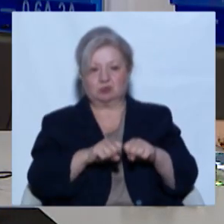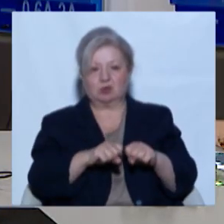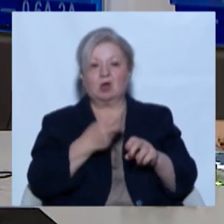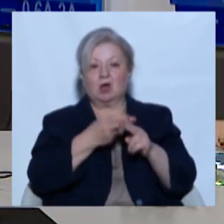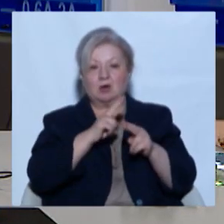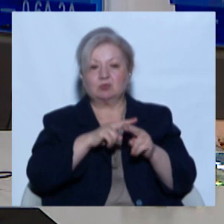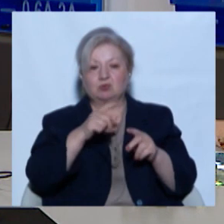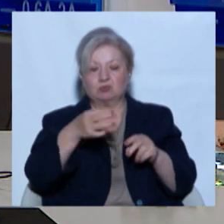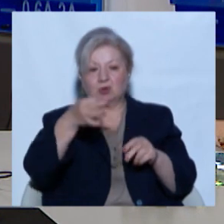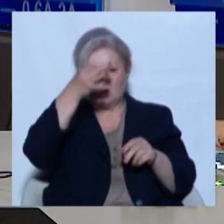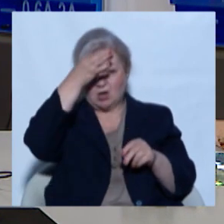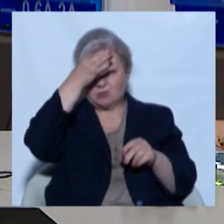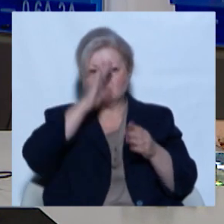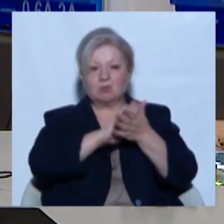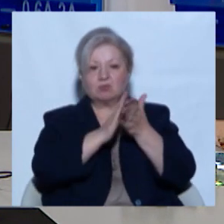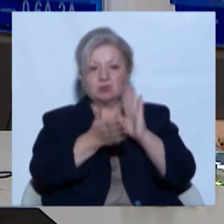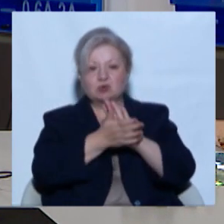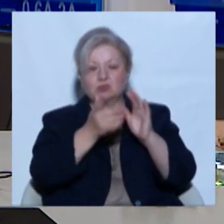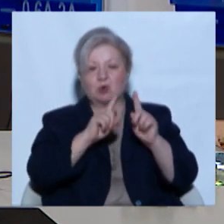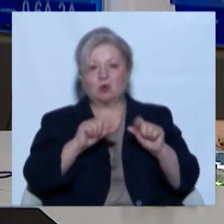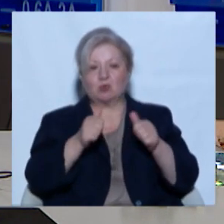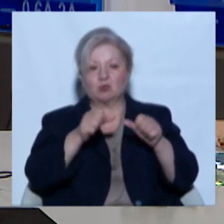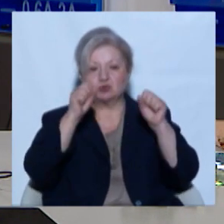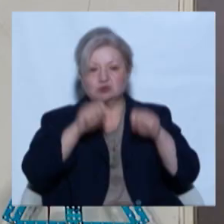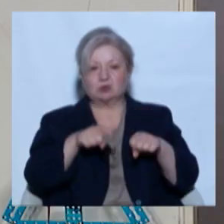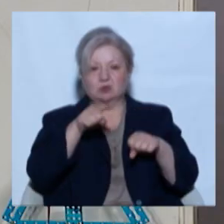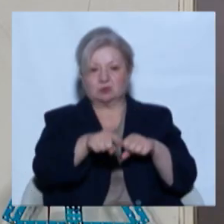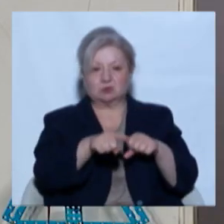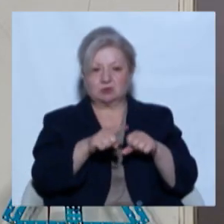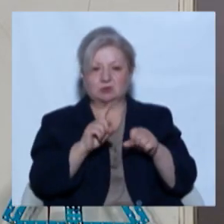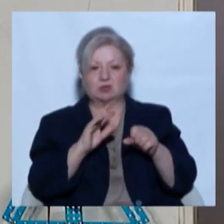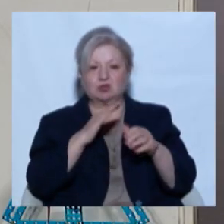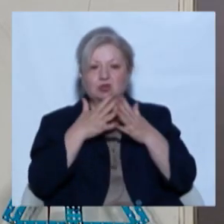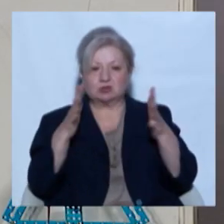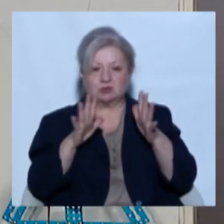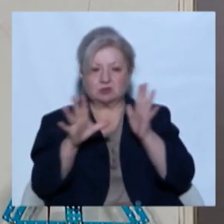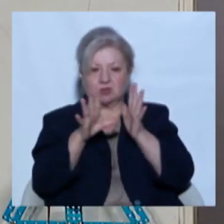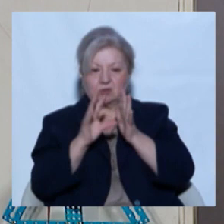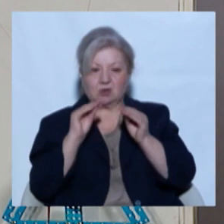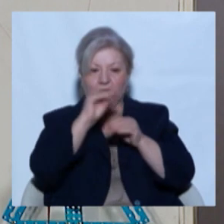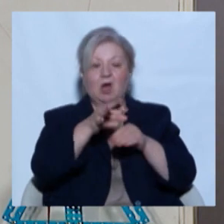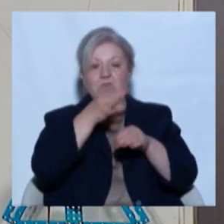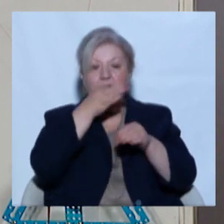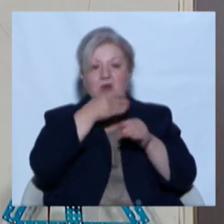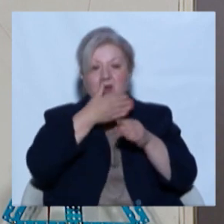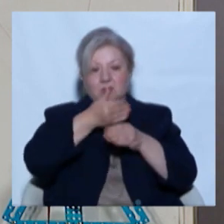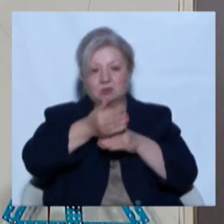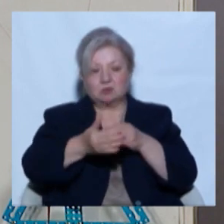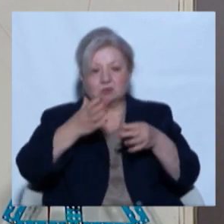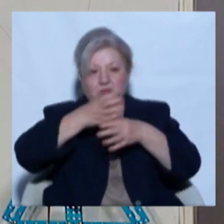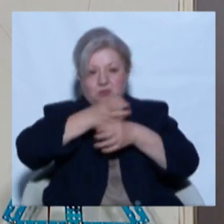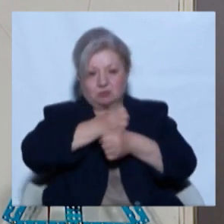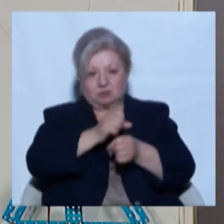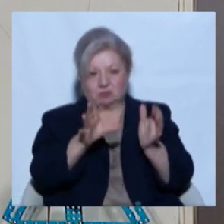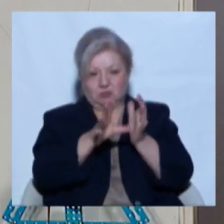მოვიფიქროთ ის პირობა, როგორ არის შესაძლებელი საწყის პირობებში ჯერ დიდი დენი ვატაროთ და შემდეგ ეს დენი შემცირდეს.